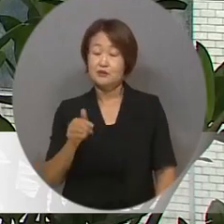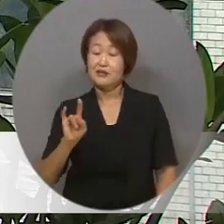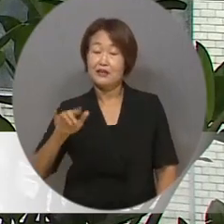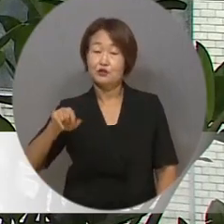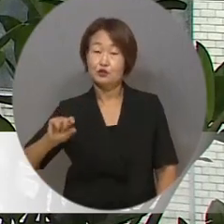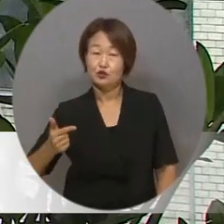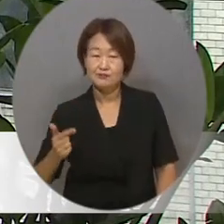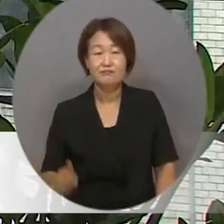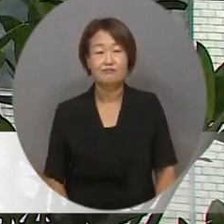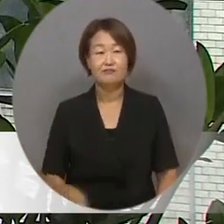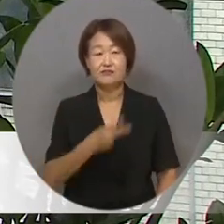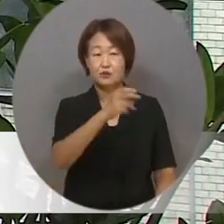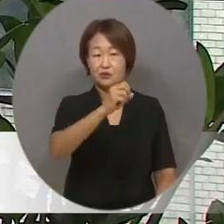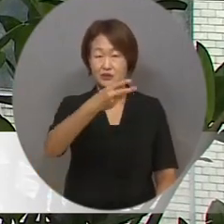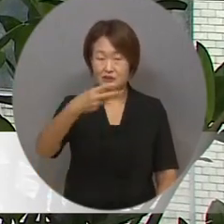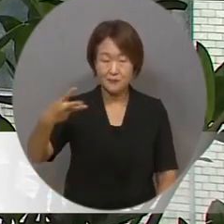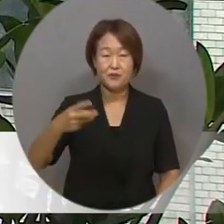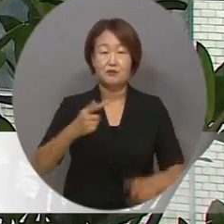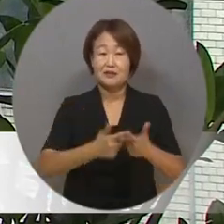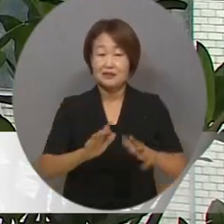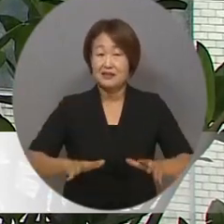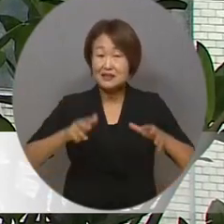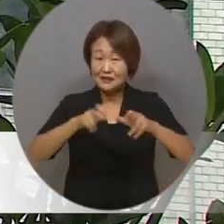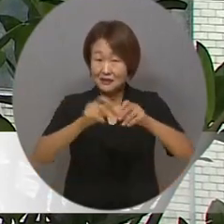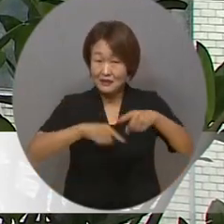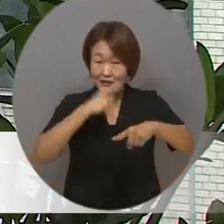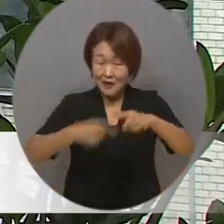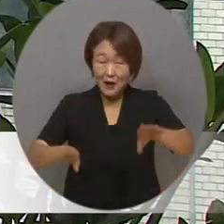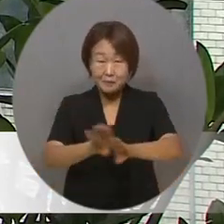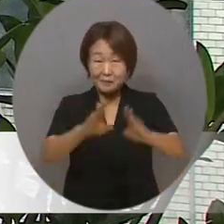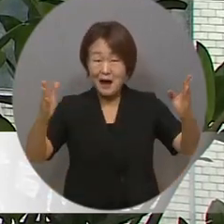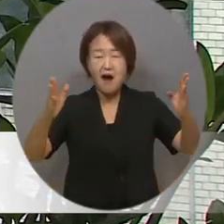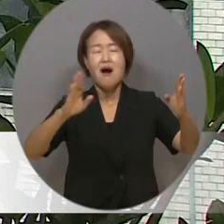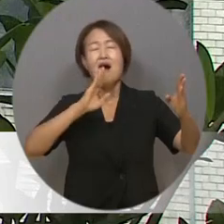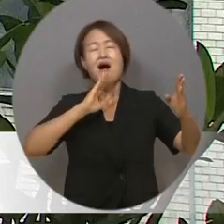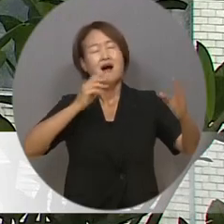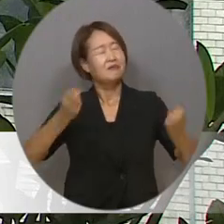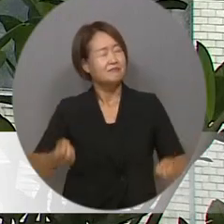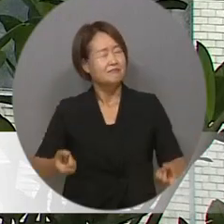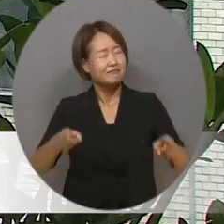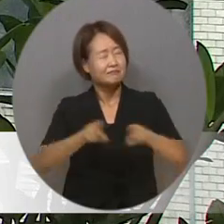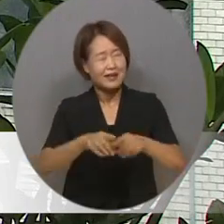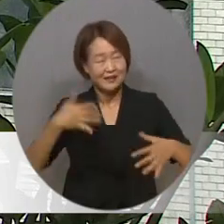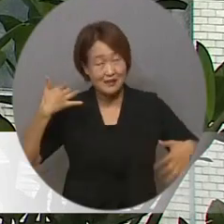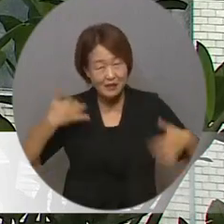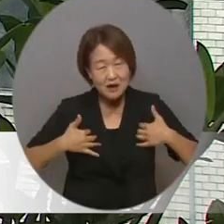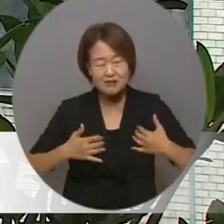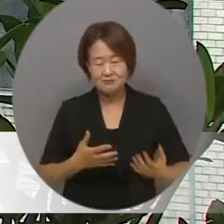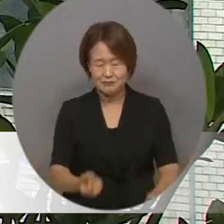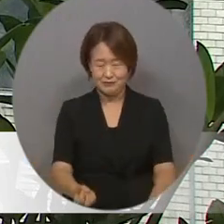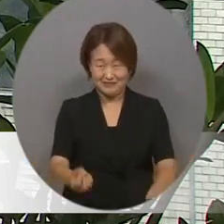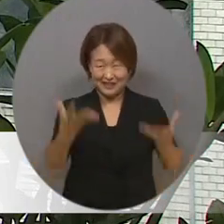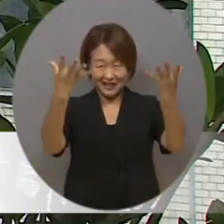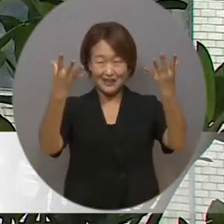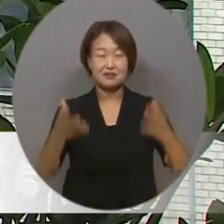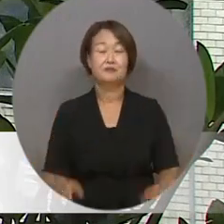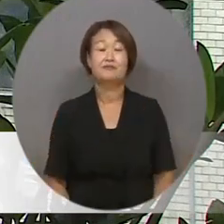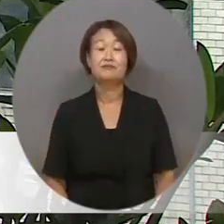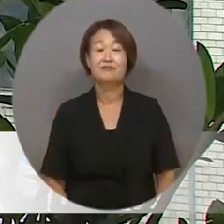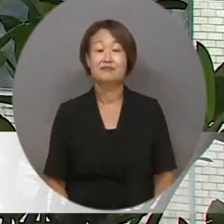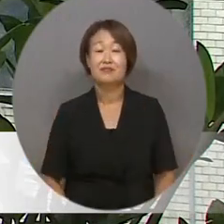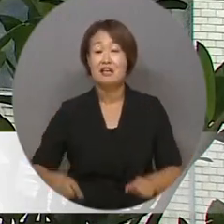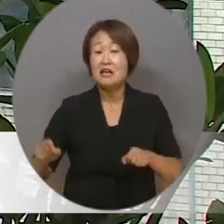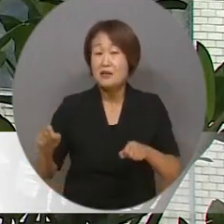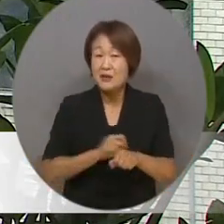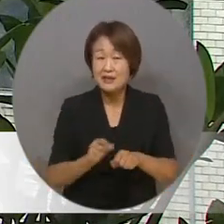문애준입니다. 2023 부산 세계장애인대회 개최를 진심으로 함께 기뻐하고 축하드립니다. 특히